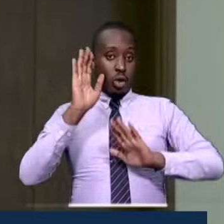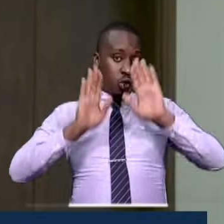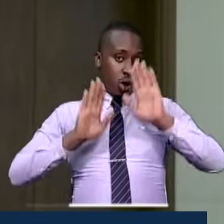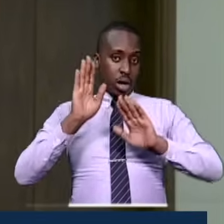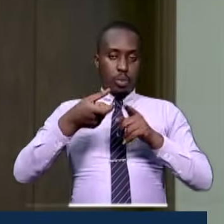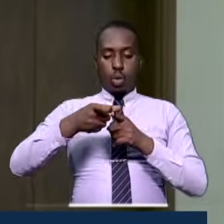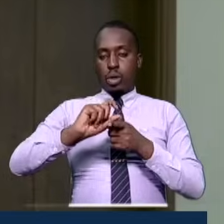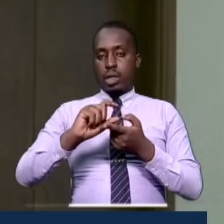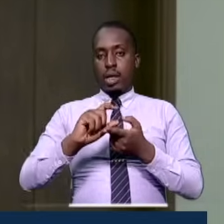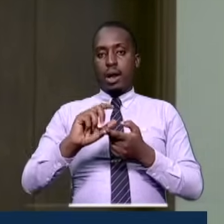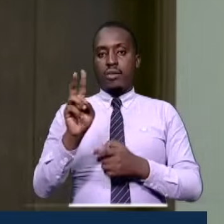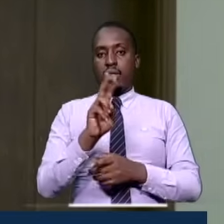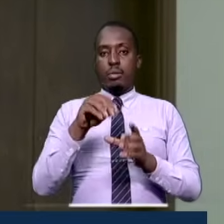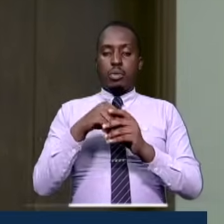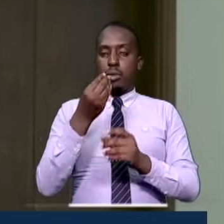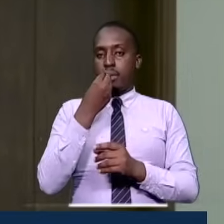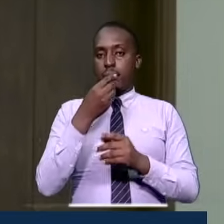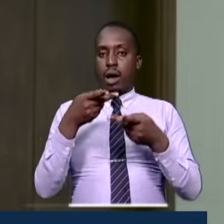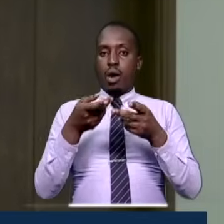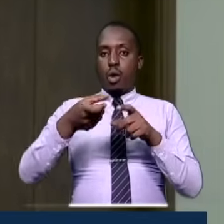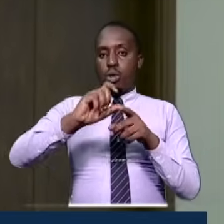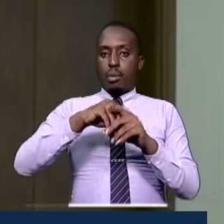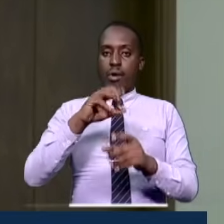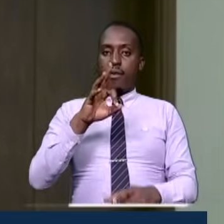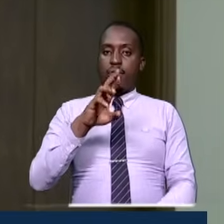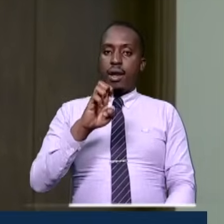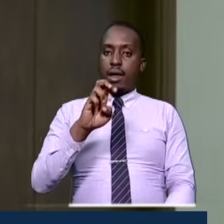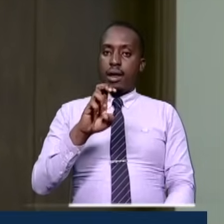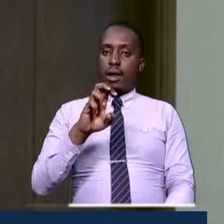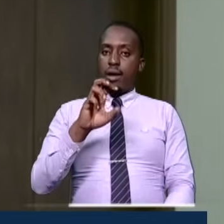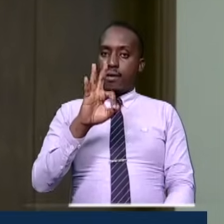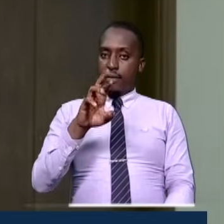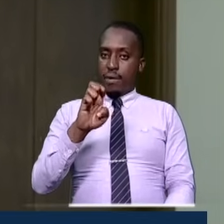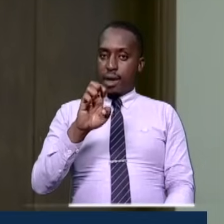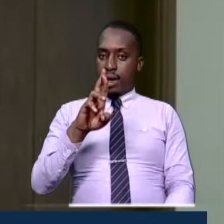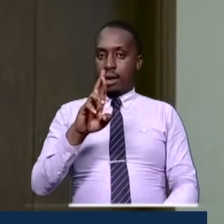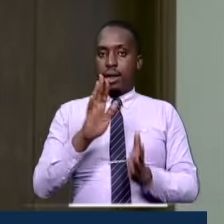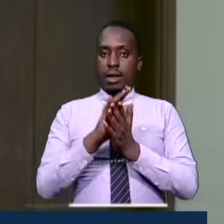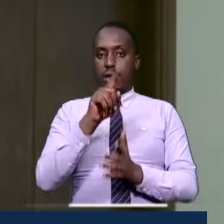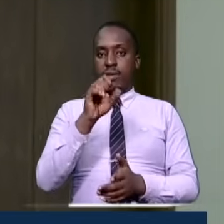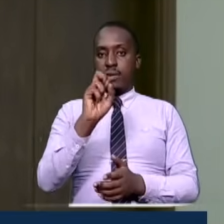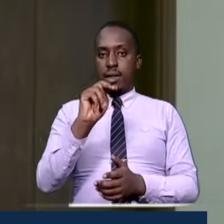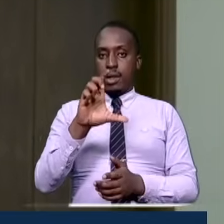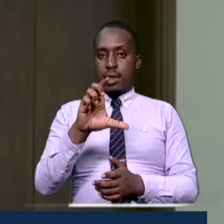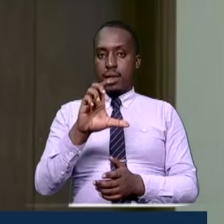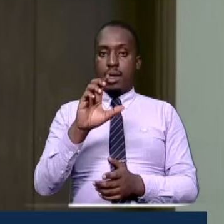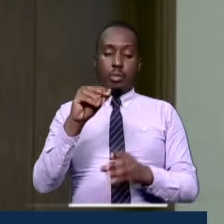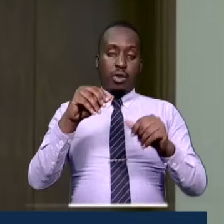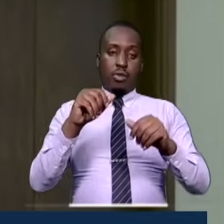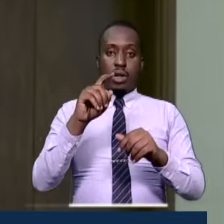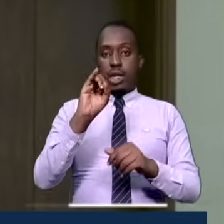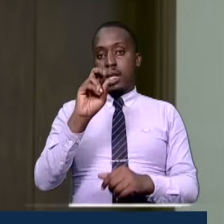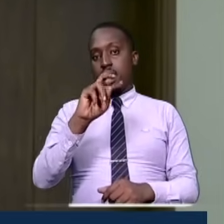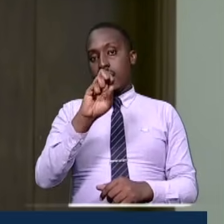kongera intungamubiri mu biribwa nk'awakongera fer cyangwa zinc mu ifu y'ingano n'umuceri. Tugira uruhare kandi